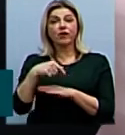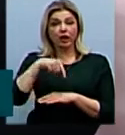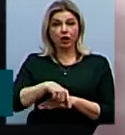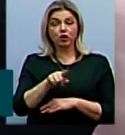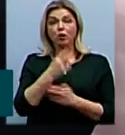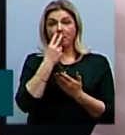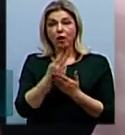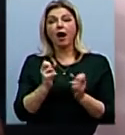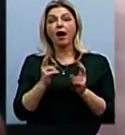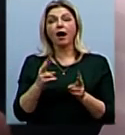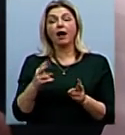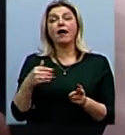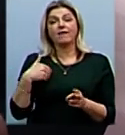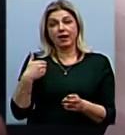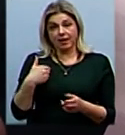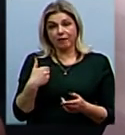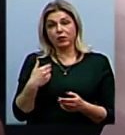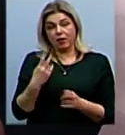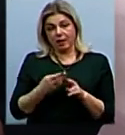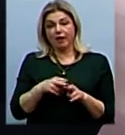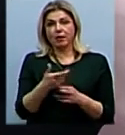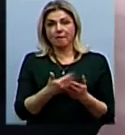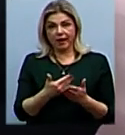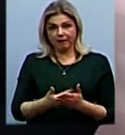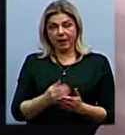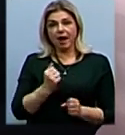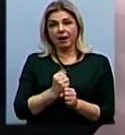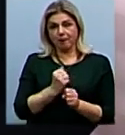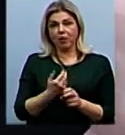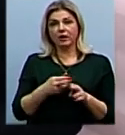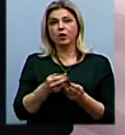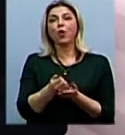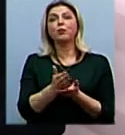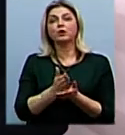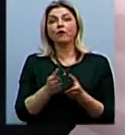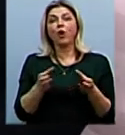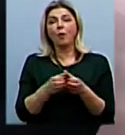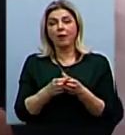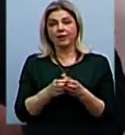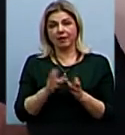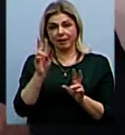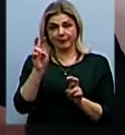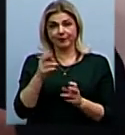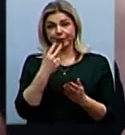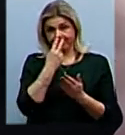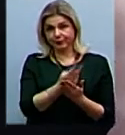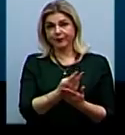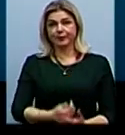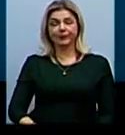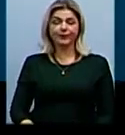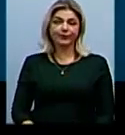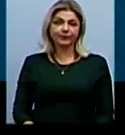наскільки ефективно на цьому прикладі, принаймні, працює ця сама обслуговуюча компанія. Будь ласка, дивимося, слухаємо.